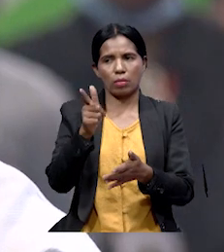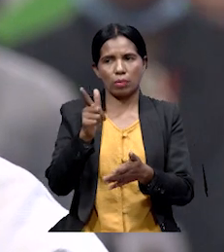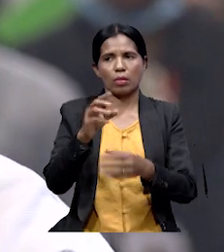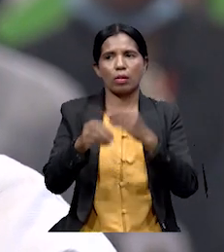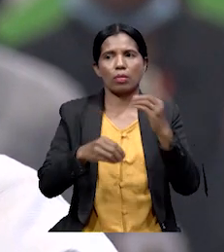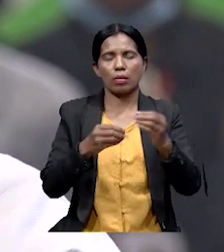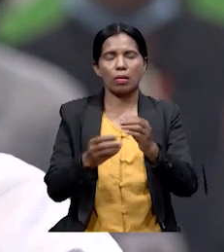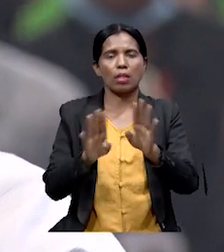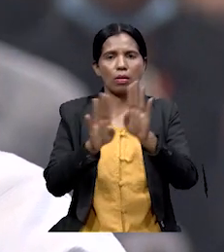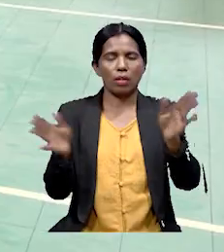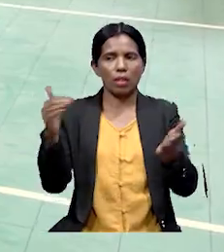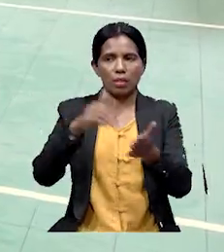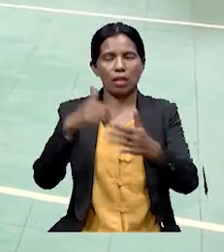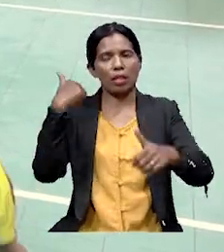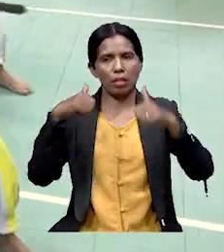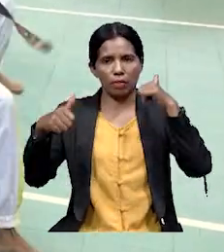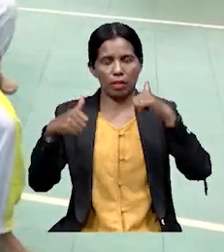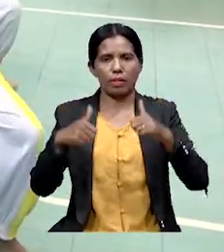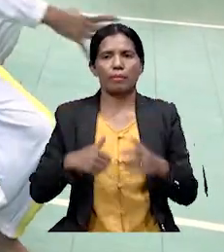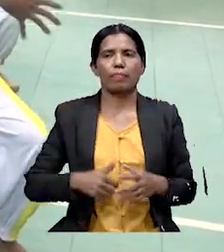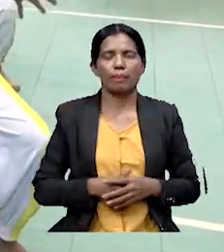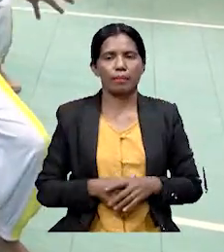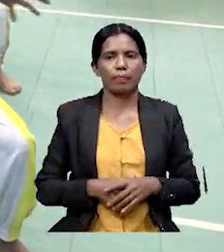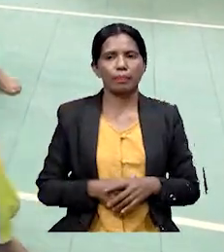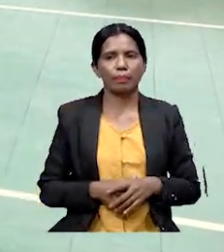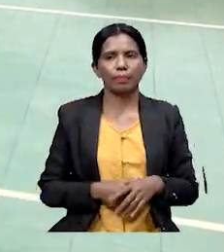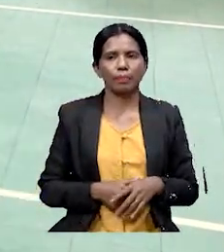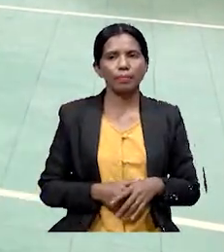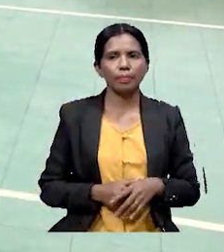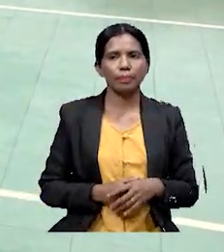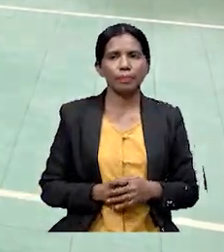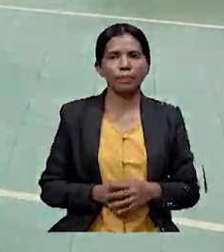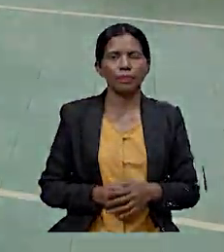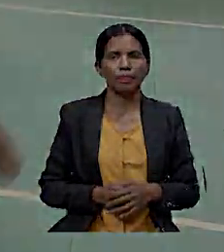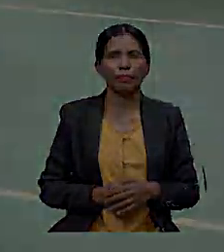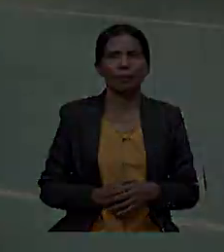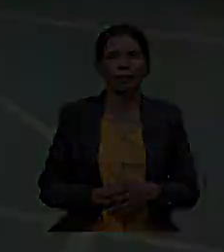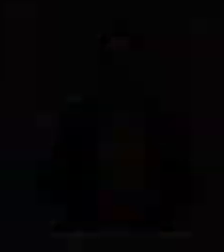reabertura atividade arte marcial. Na Polan Xavier, Tito Silva, Ziamen.